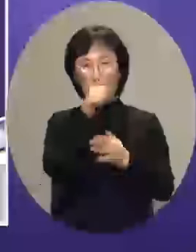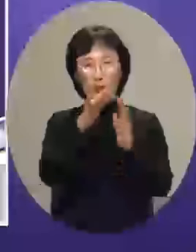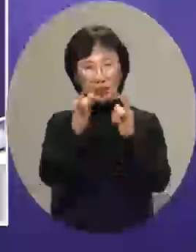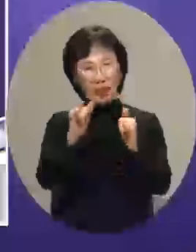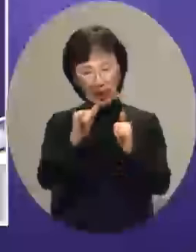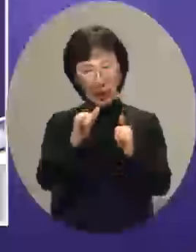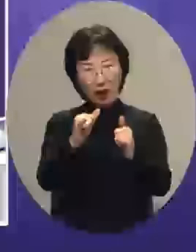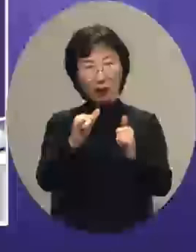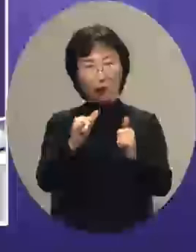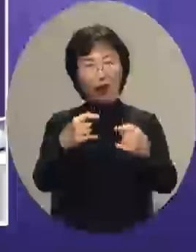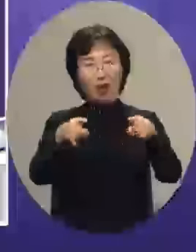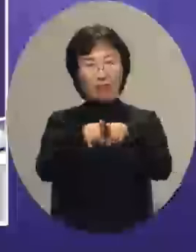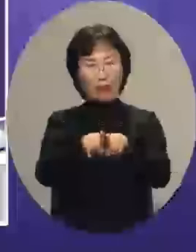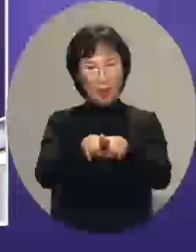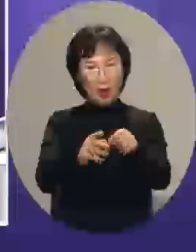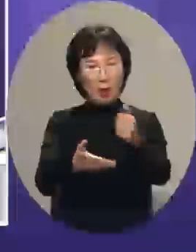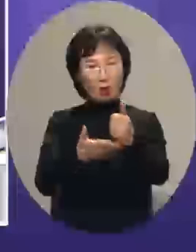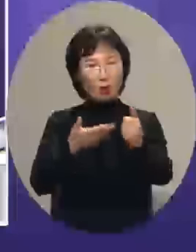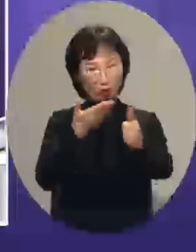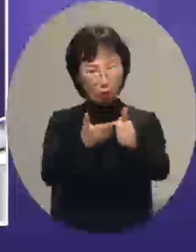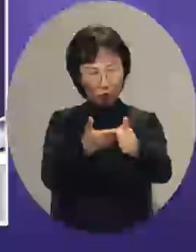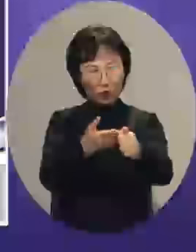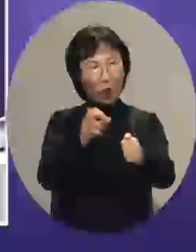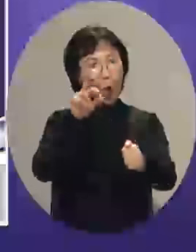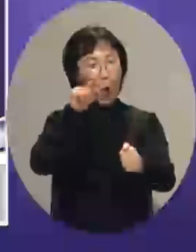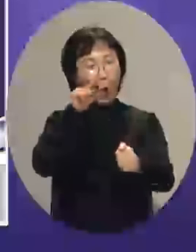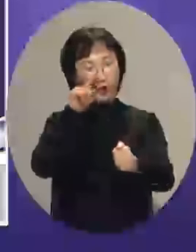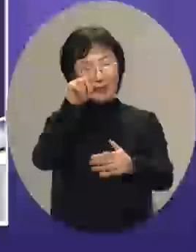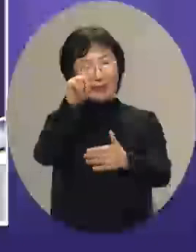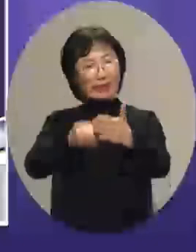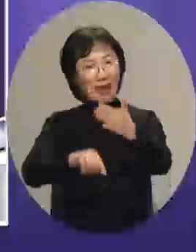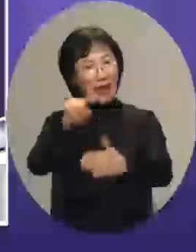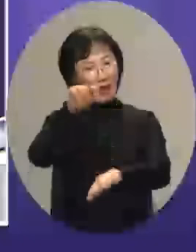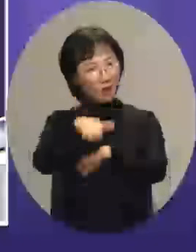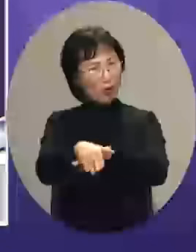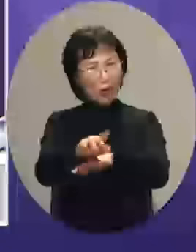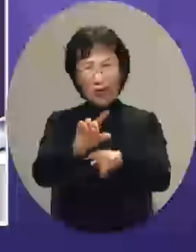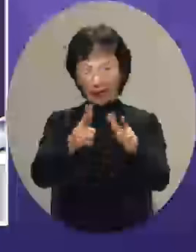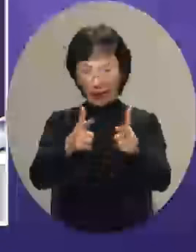공천을 했거든요. 이거 대가성의 공천이 아닌지 의심이